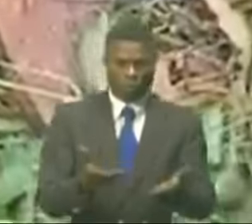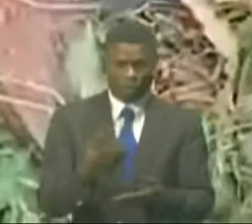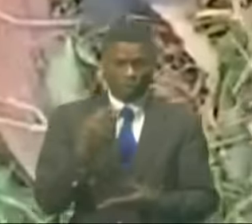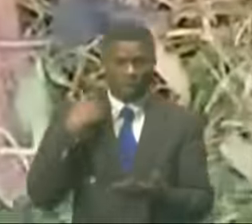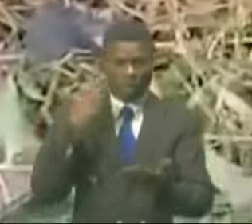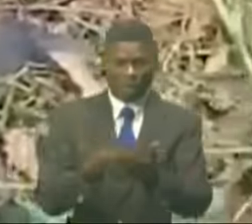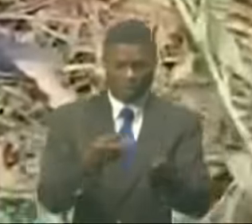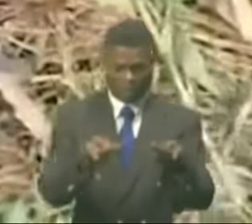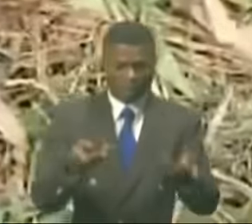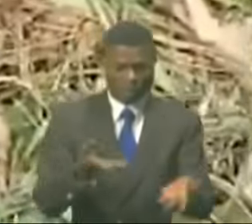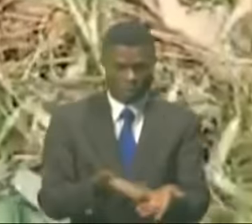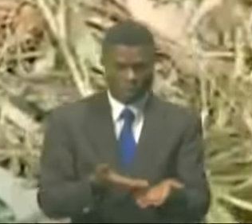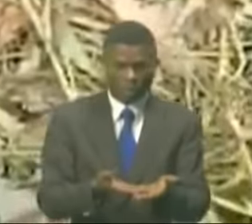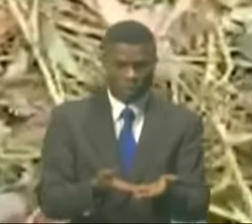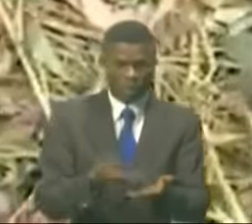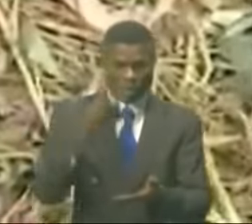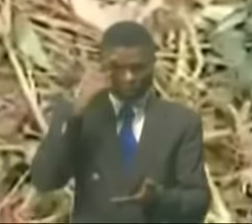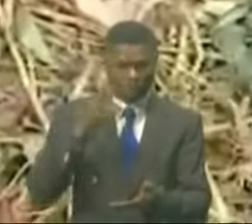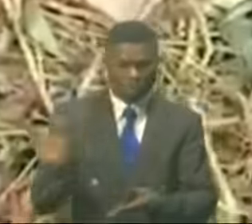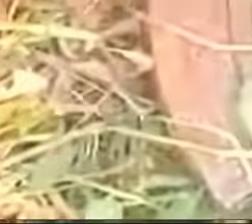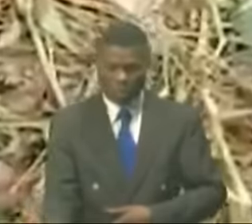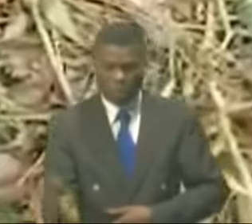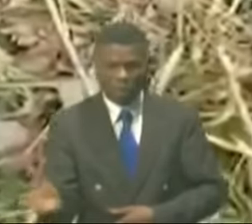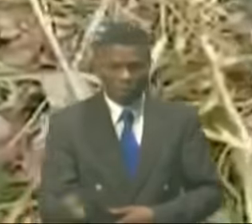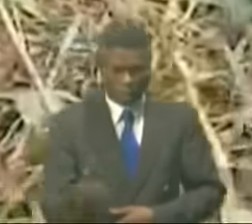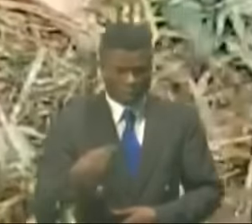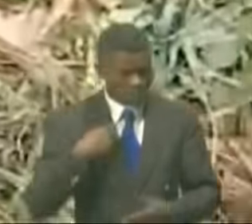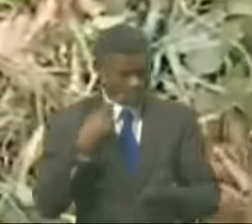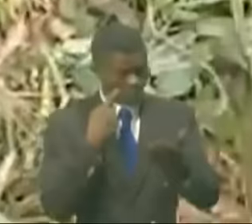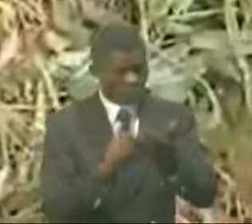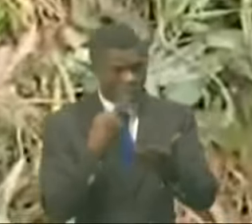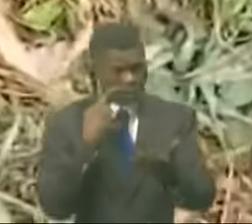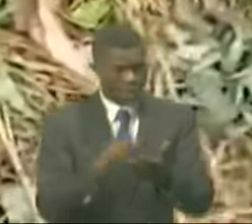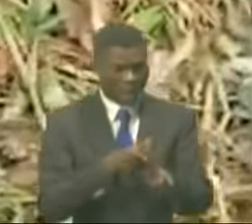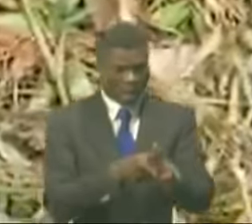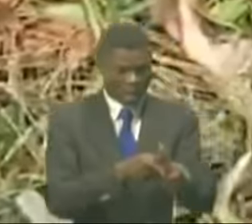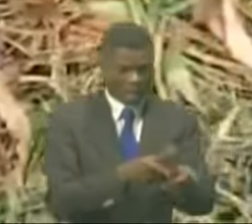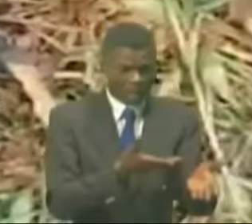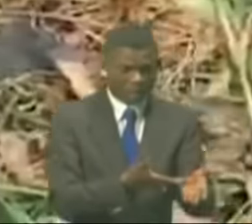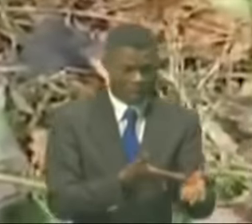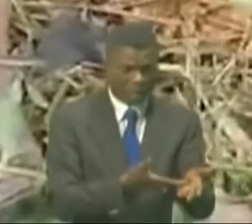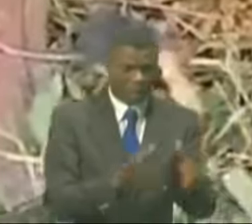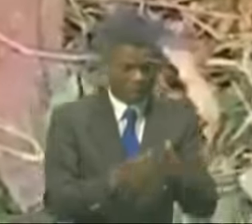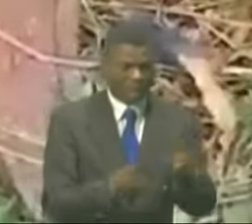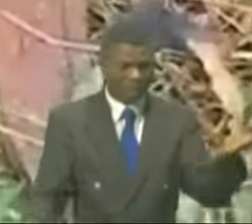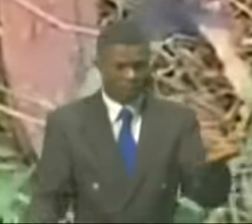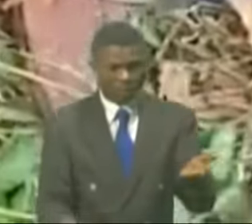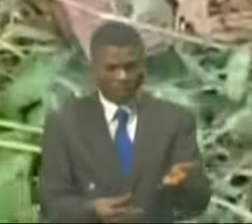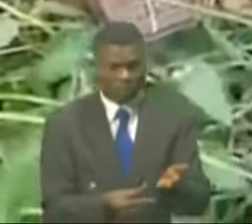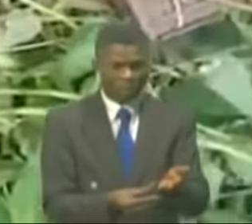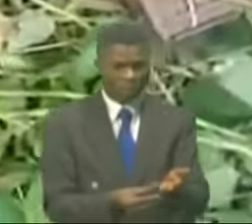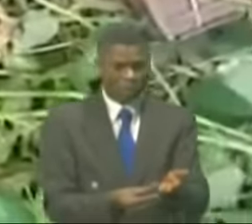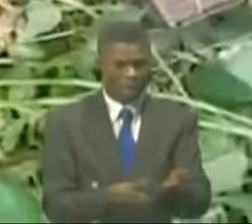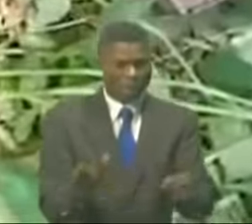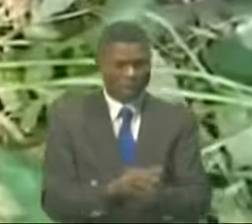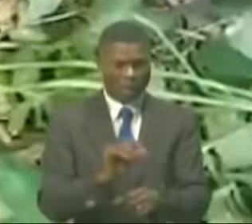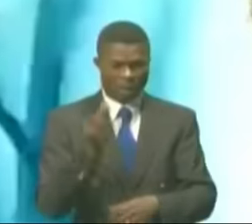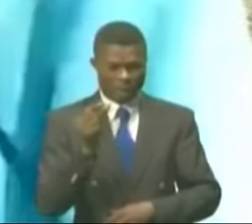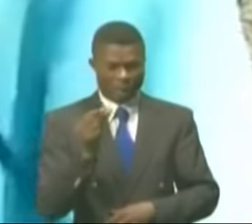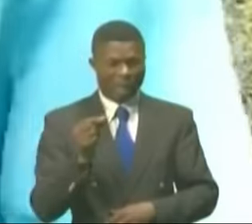Arrivé en ces lieux pour nettoyer, j'ai remarqué cette arme avec son chargeur bien rempli.